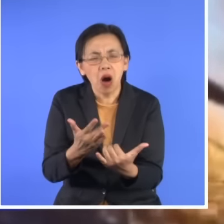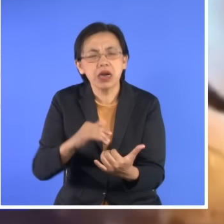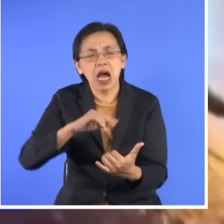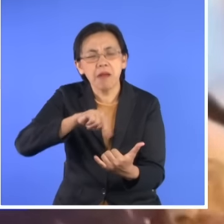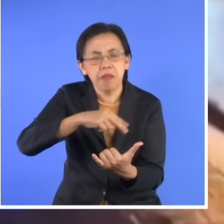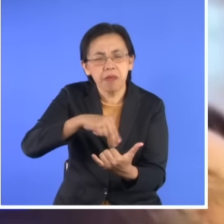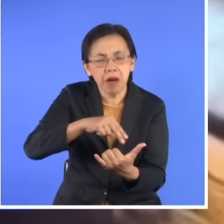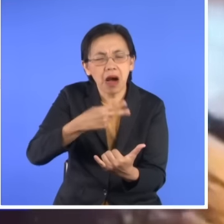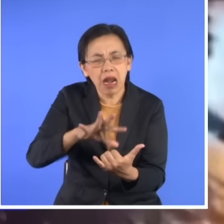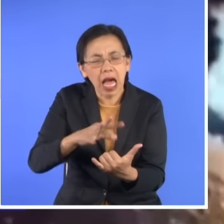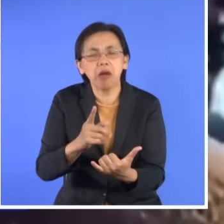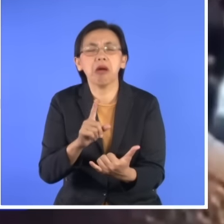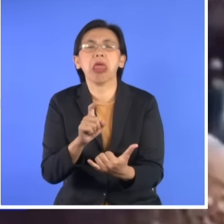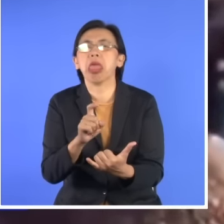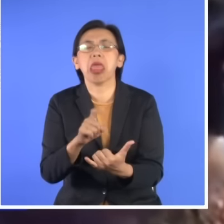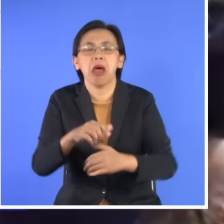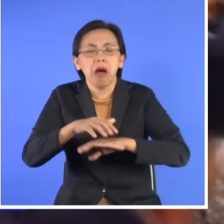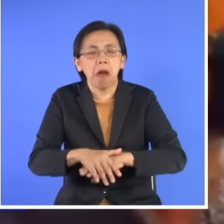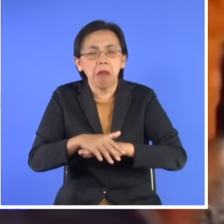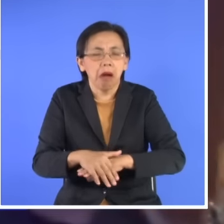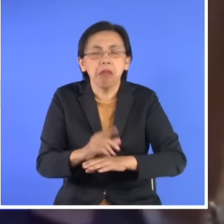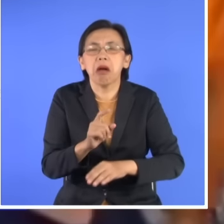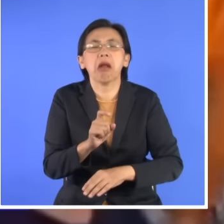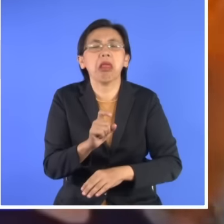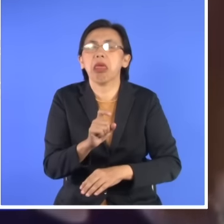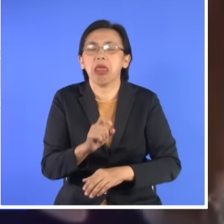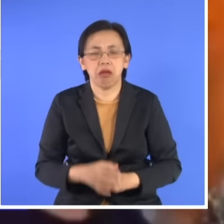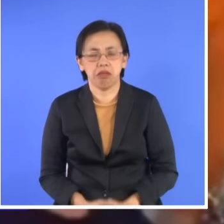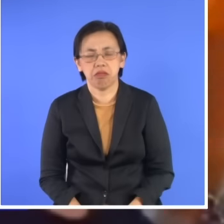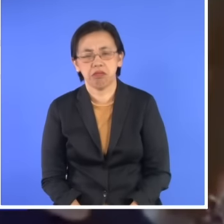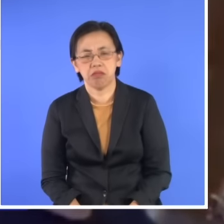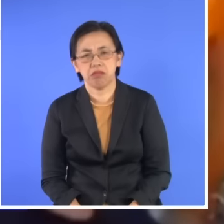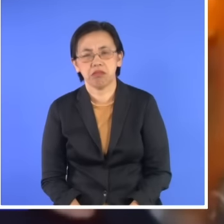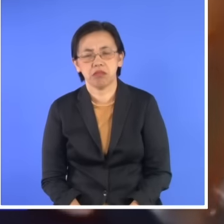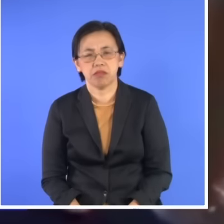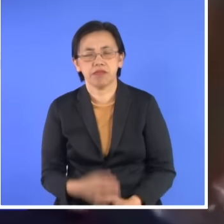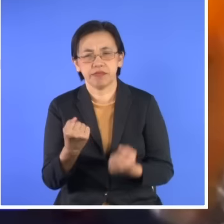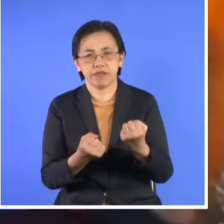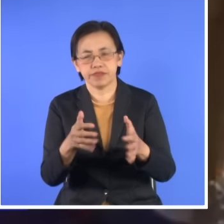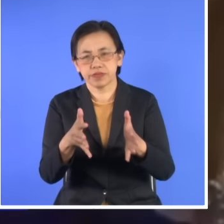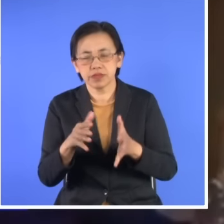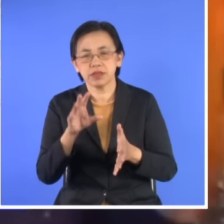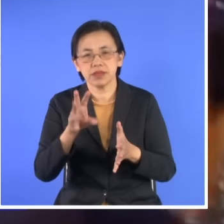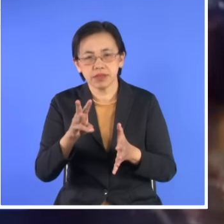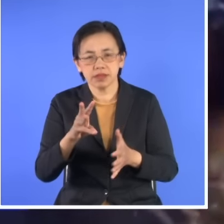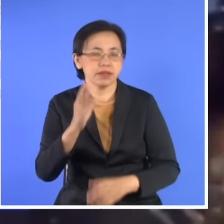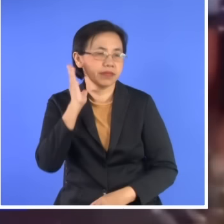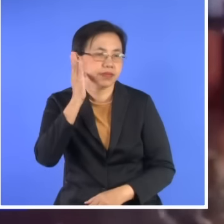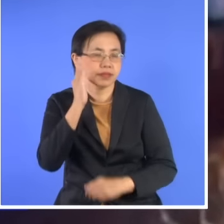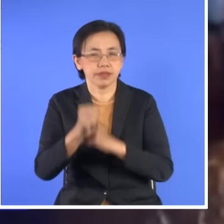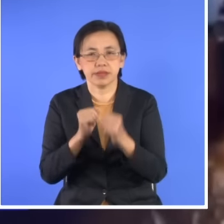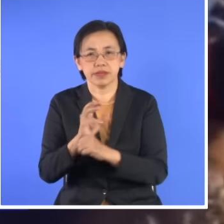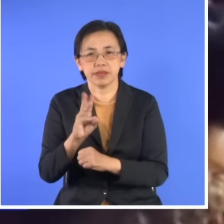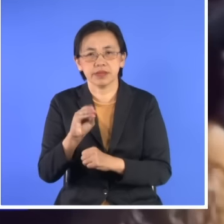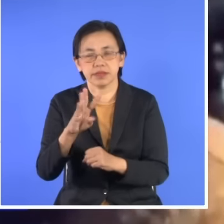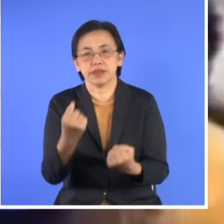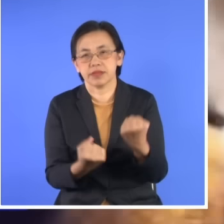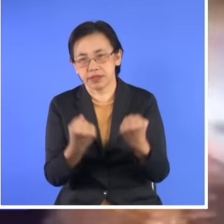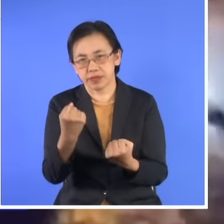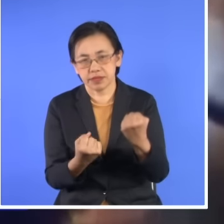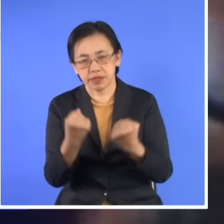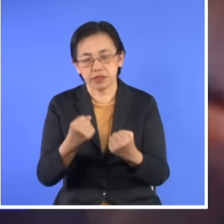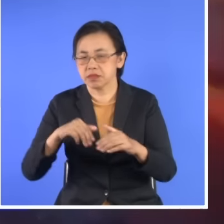ที่สุดแล้วท้ายที่สุดเสียชีวิตในเวลาต่อมาจุดเกิดเหตุพบรถ 6ล้อมีนายจิรวัตรอายุ 64ปีเป็นคนขับไม่